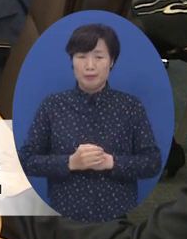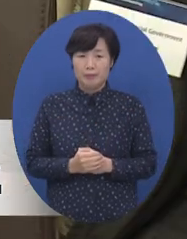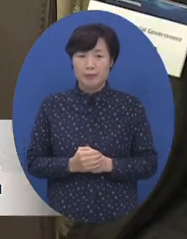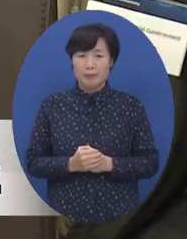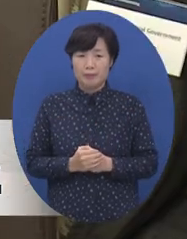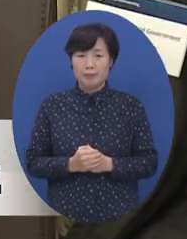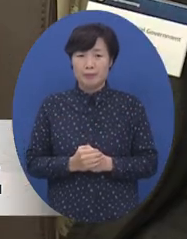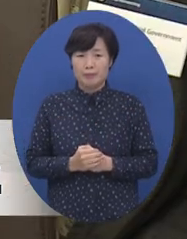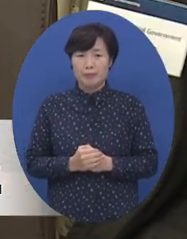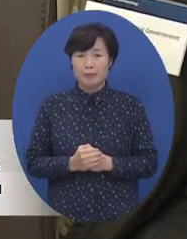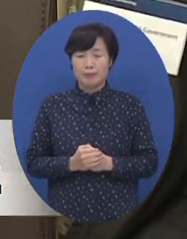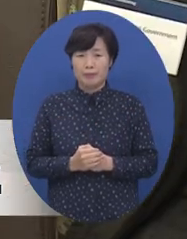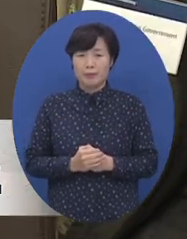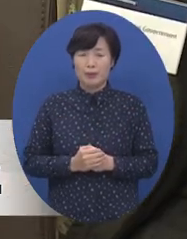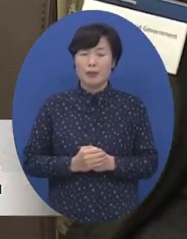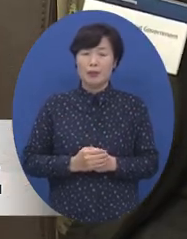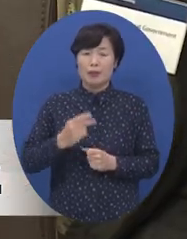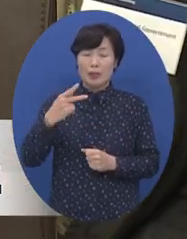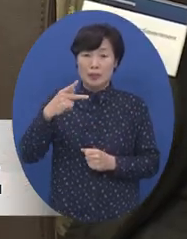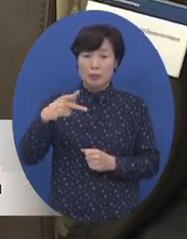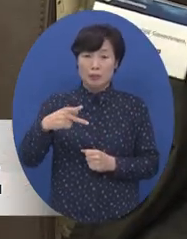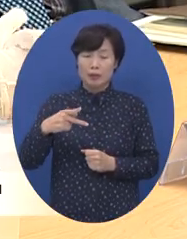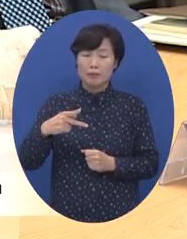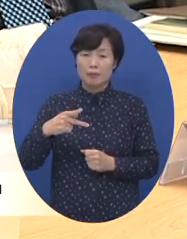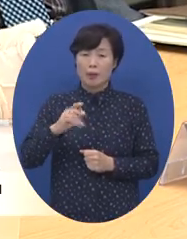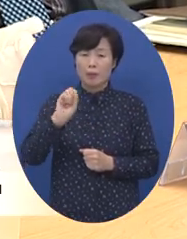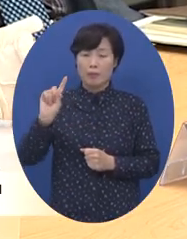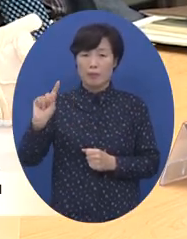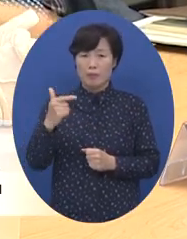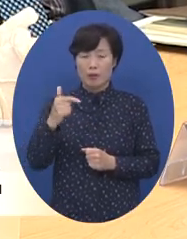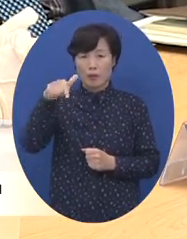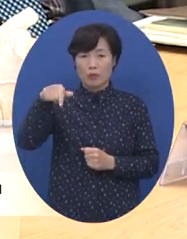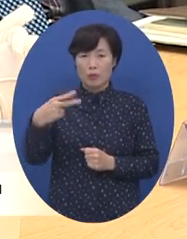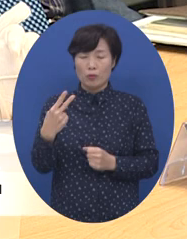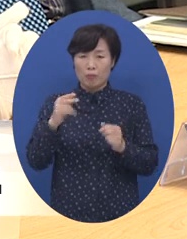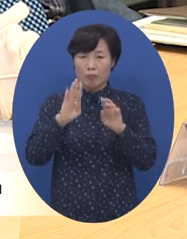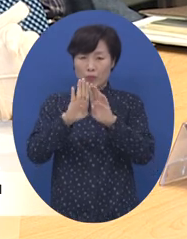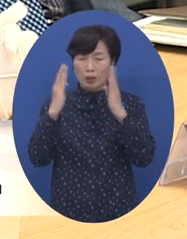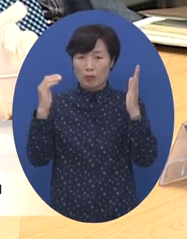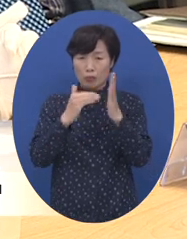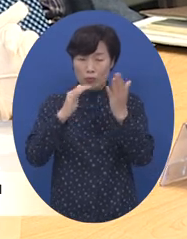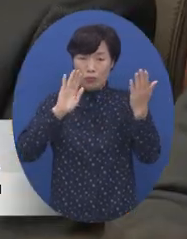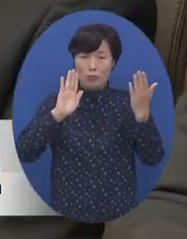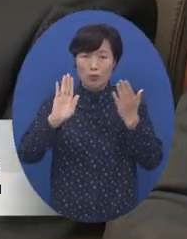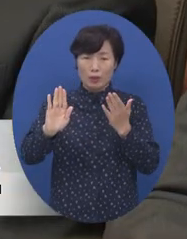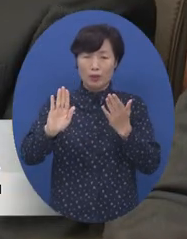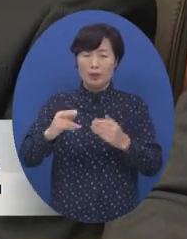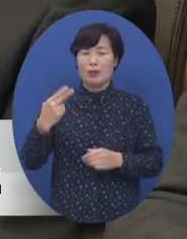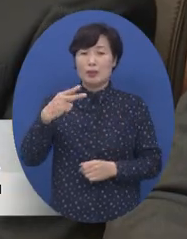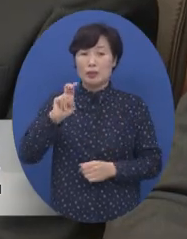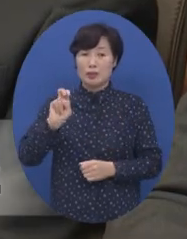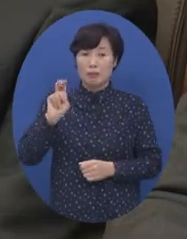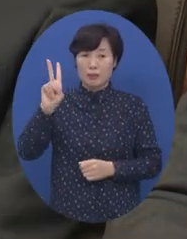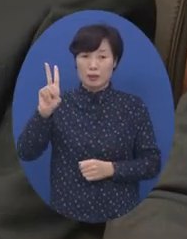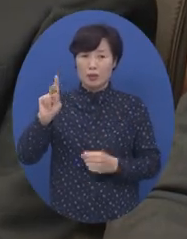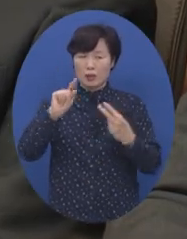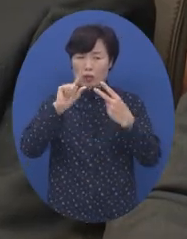참석했습니다. HP는 판교 사옥 개소에 이어 오는 2022년 2월까지 성남시